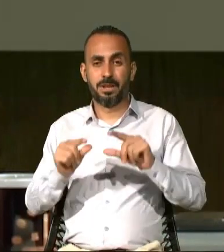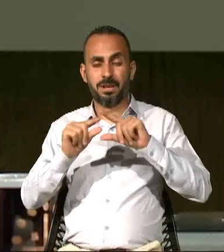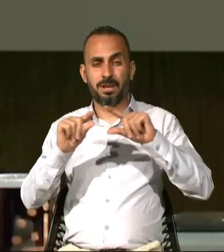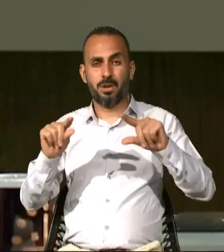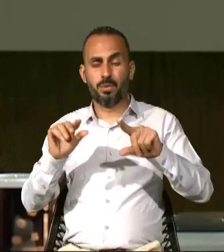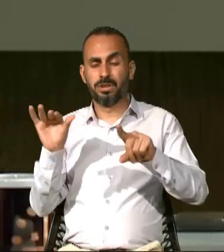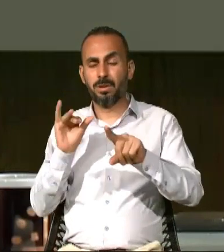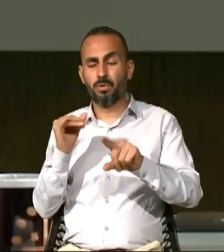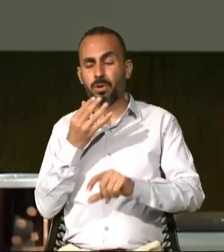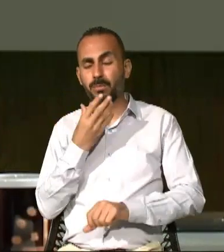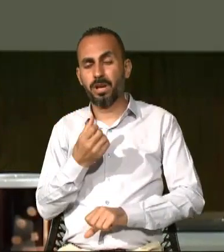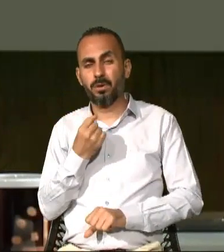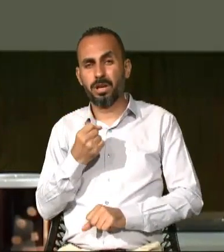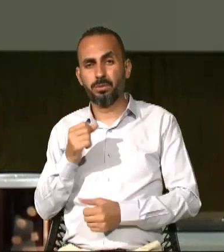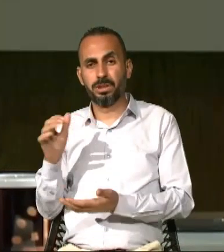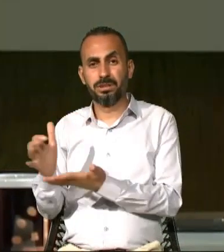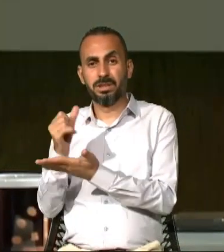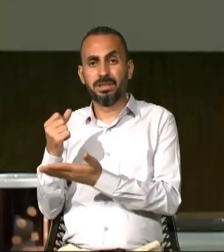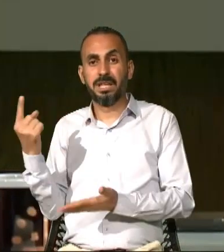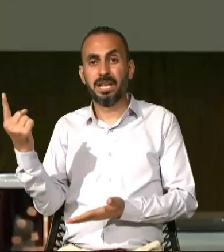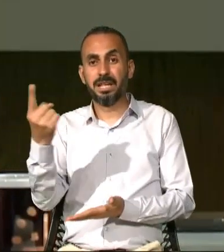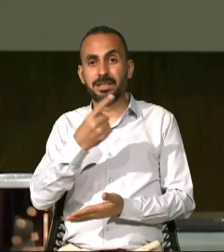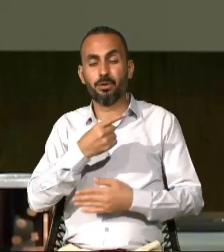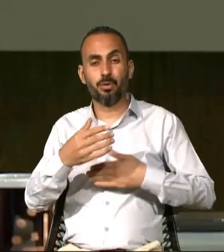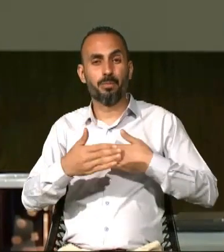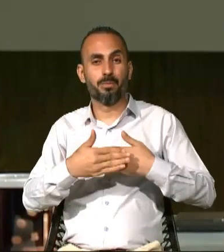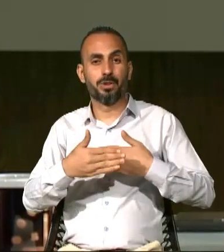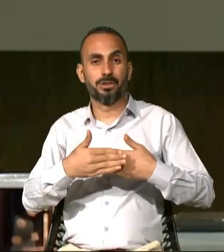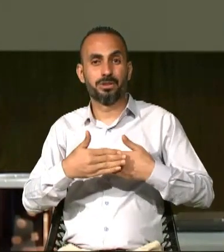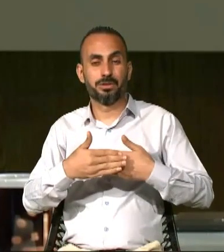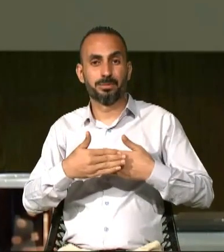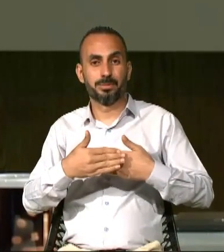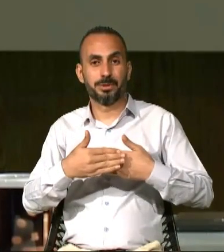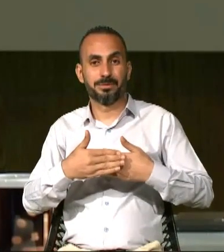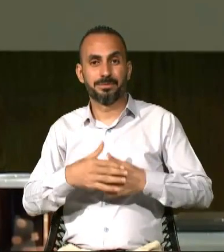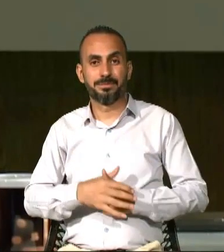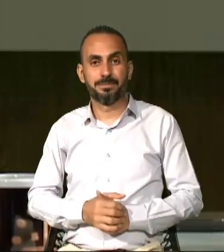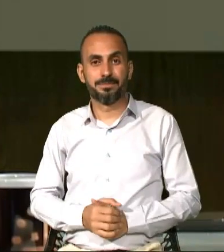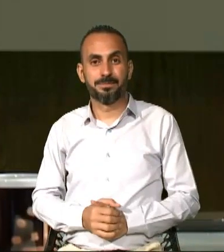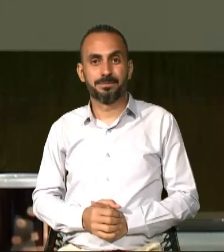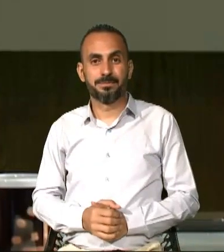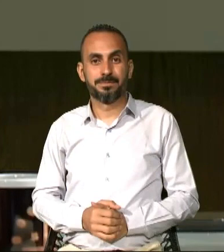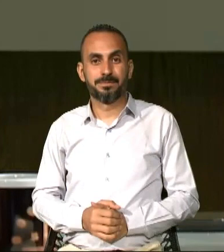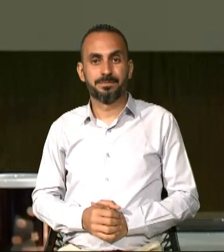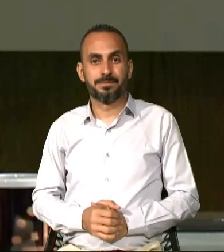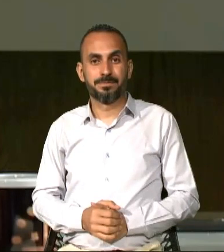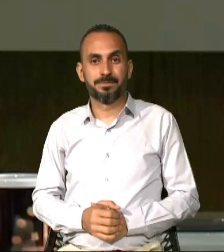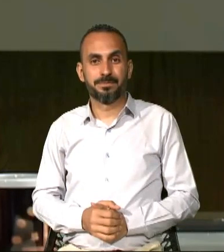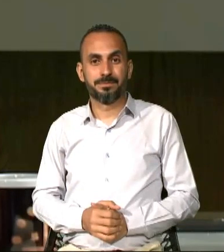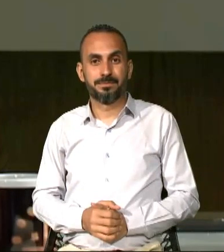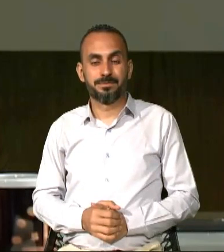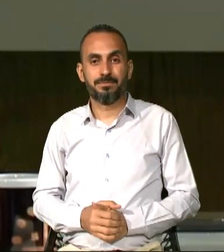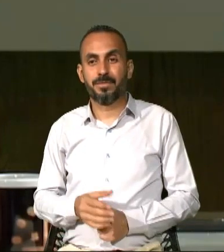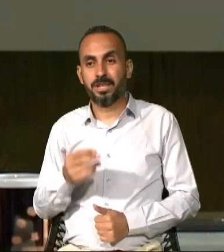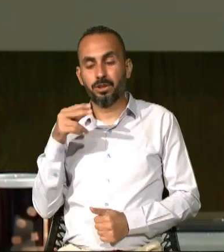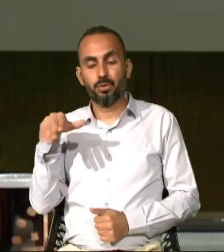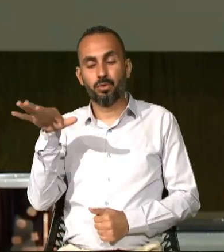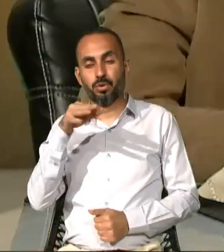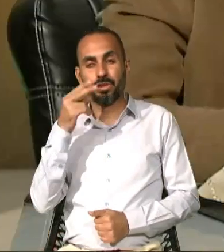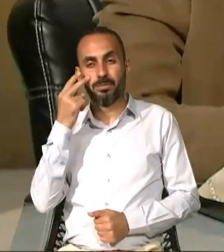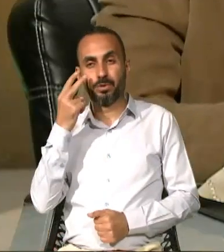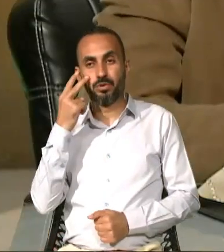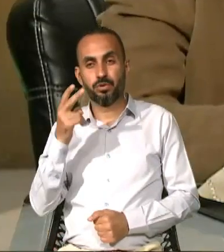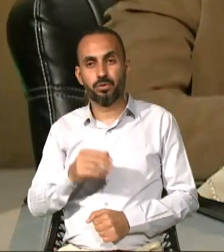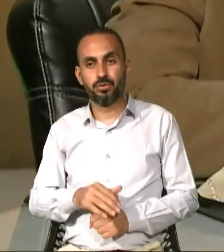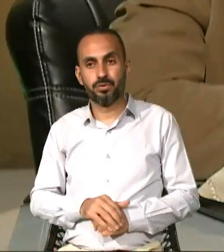تفترض فعلا الوقت ده لازم كلنا نعيش الحالة اللي فيها الشعب طلع من أرض مصر.